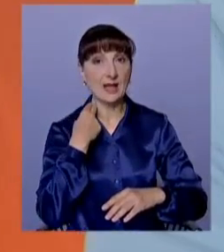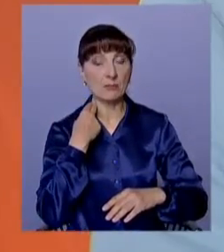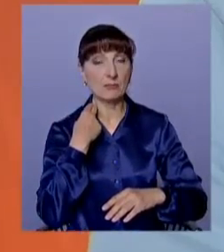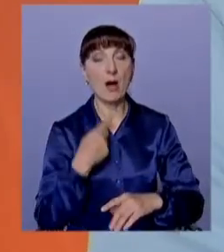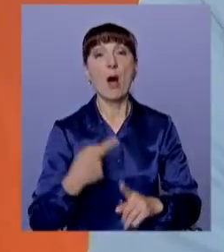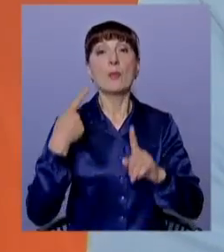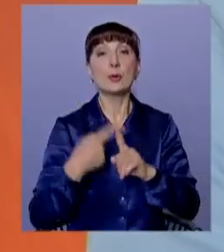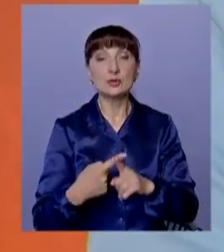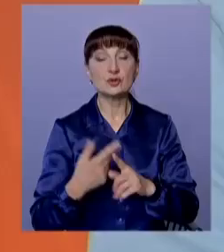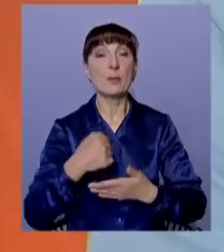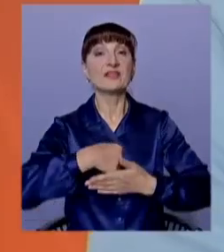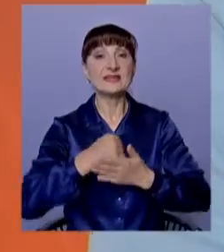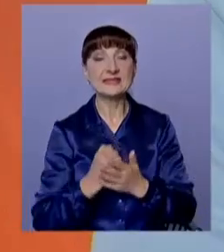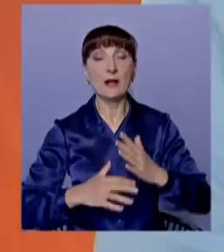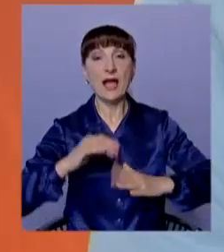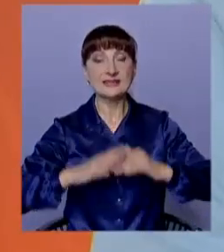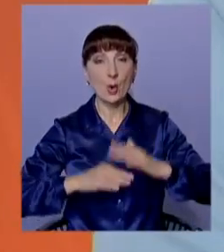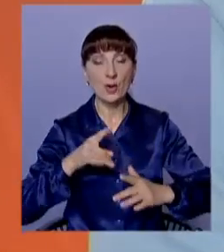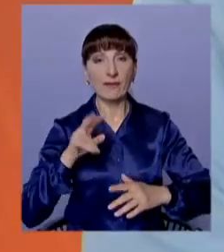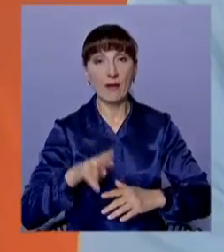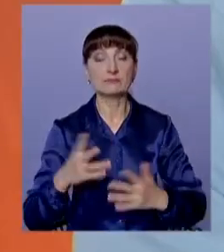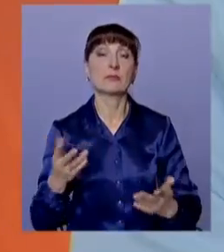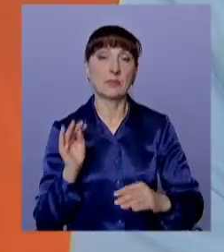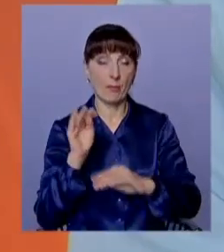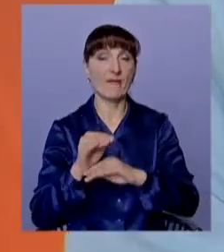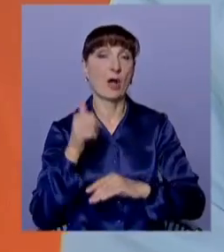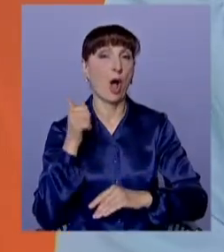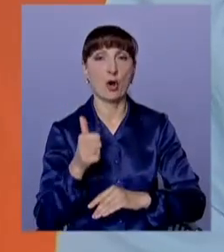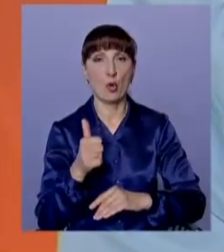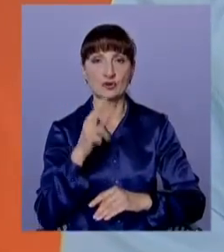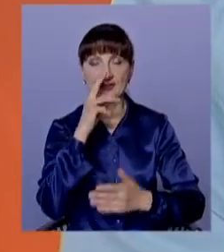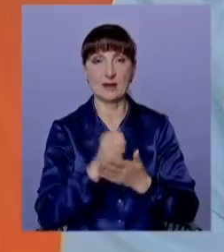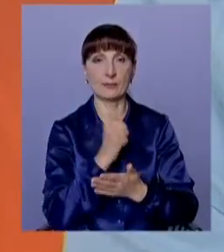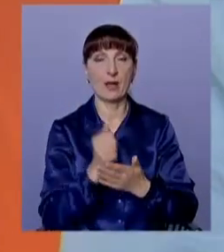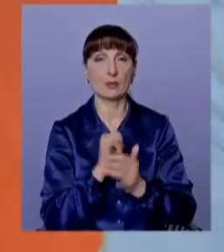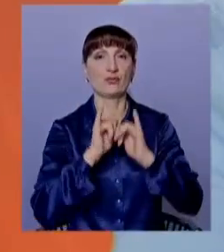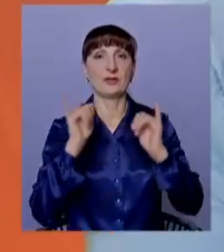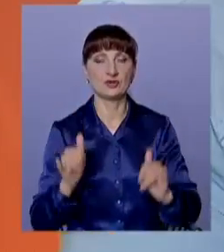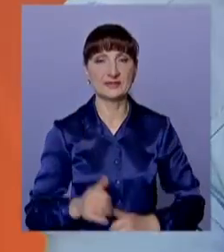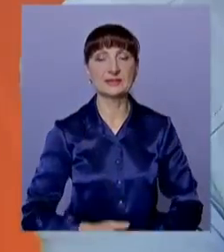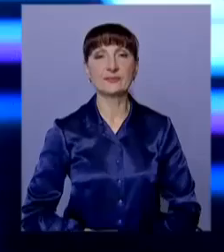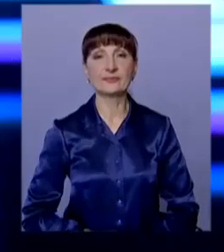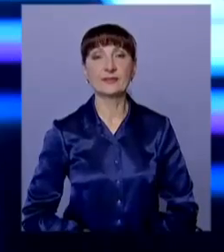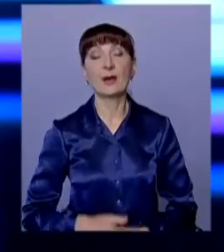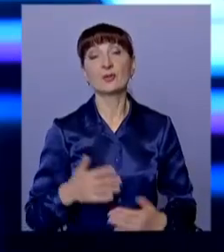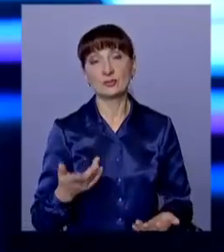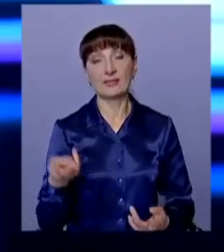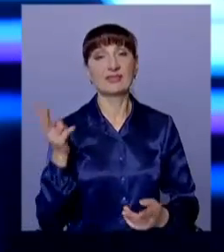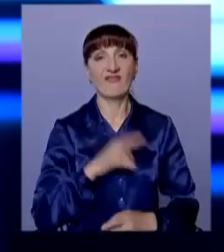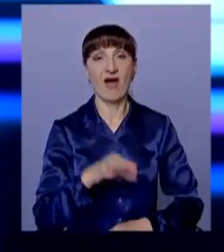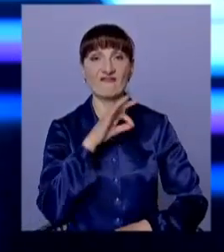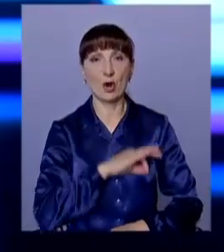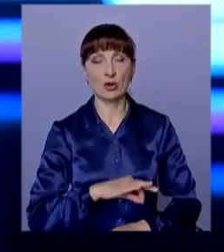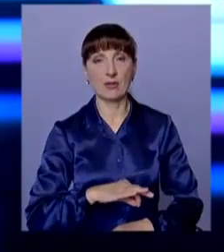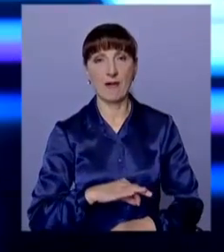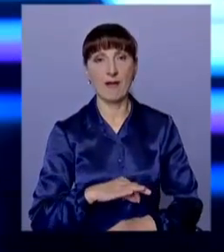плюс еще, если подтвердил категорию, конечно, какую он уже надбавку получает на этот учебный год. Здесь, вы знаете, двух зайцев убиваем. То есть